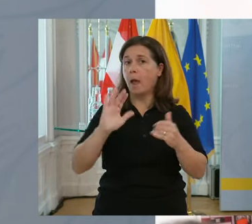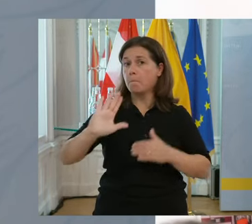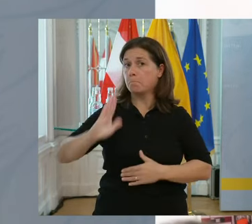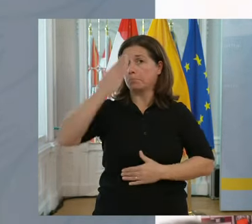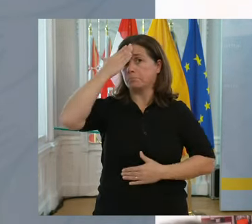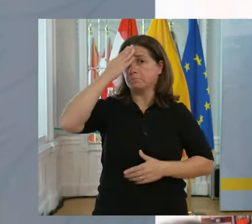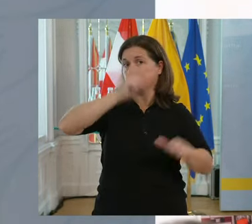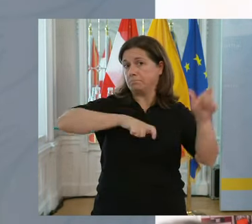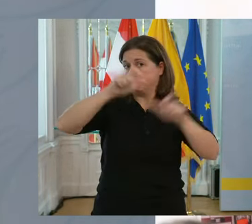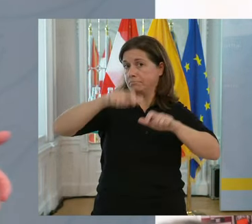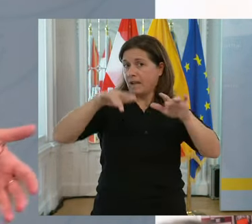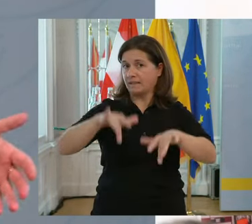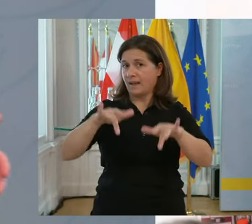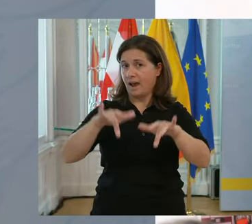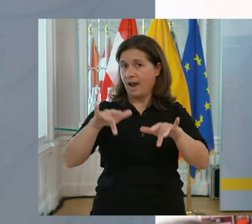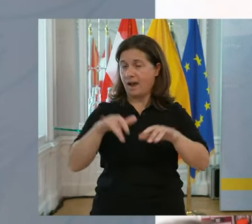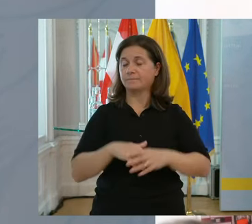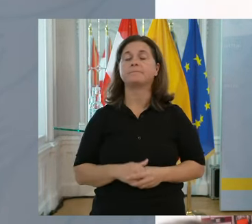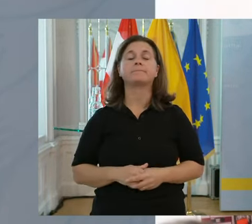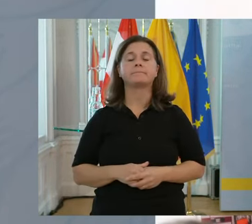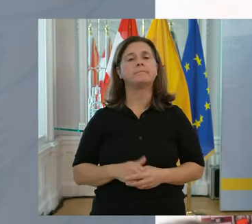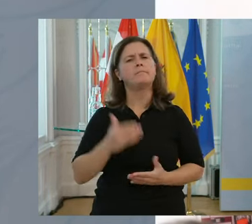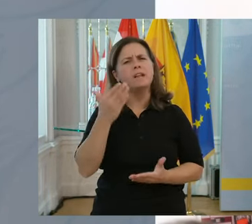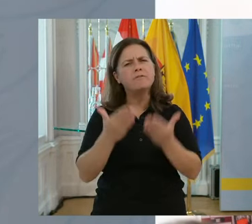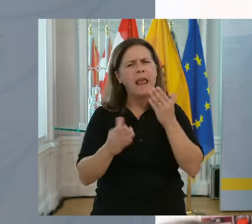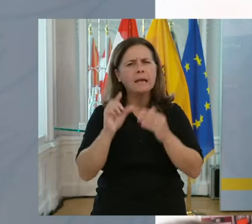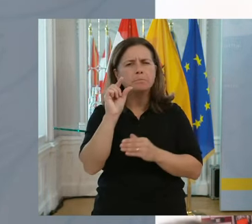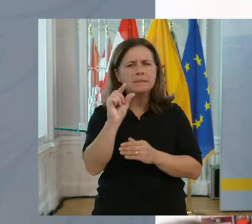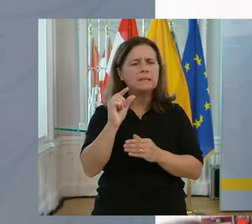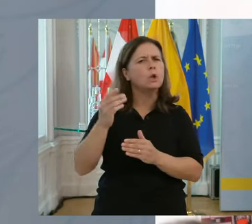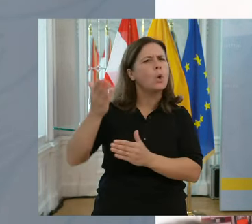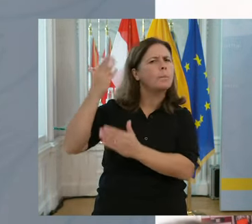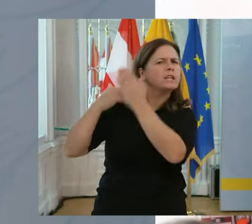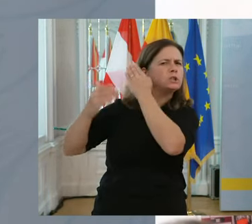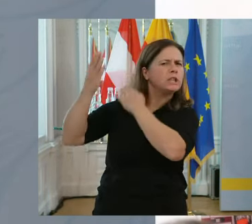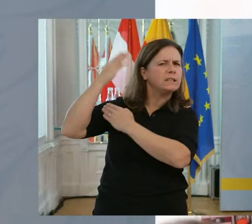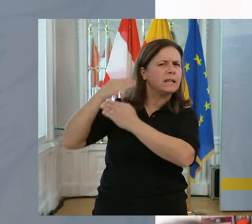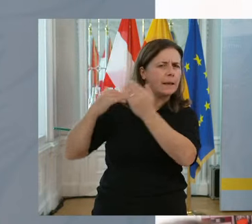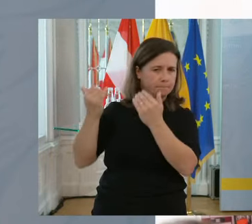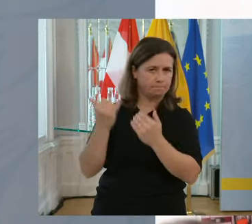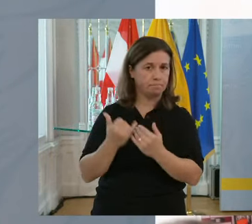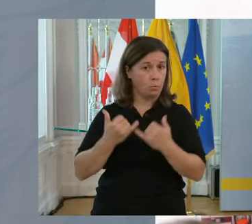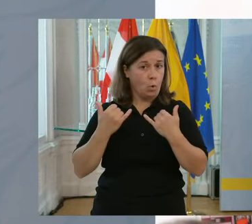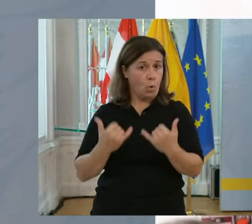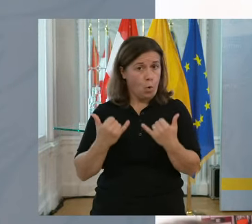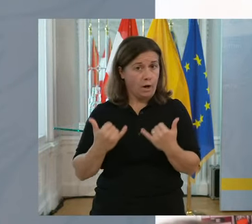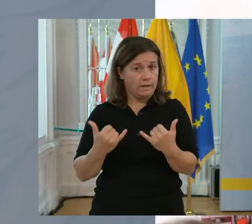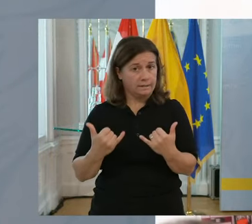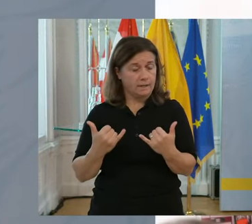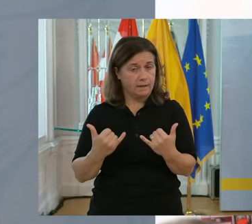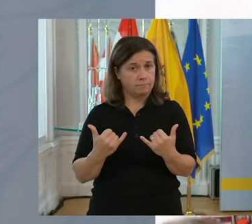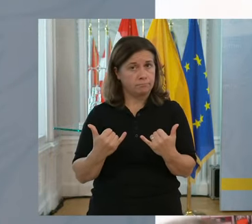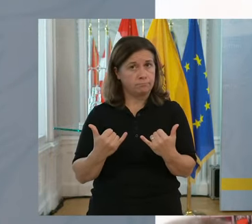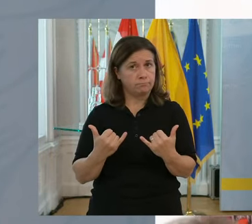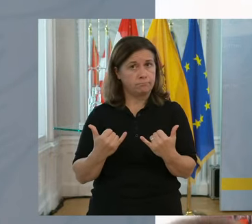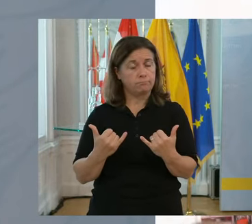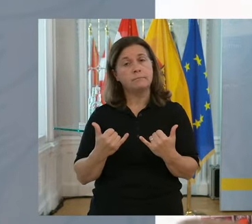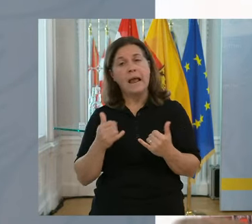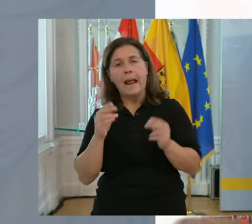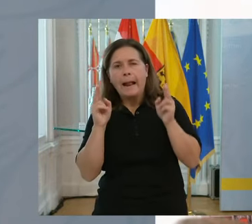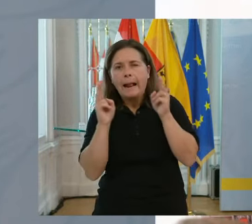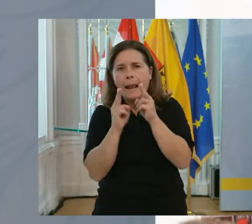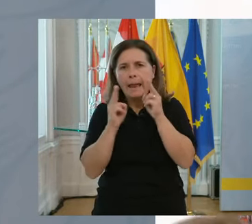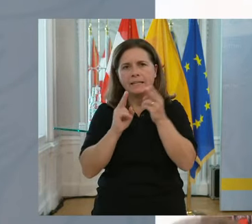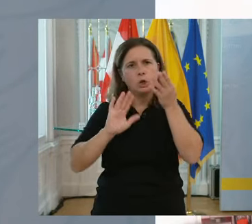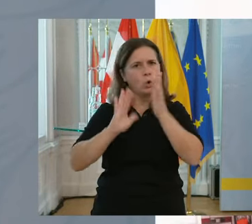prominent besucht. Vielleicht ein bisschen zur Historie. Wir haben heute ja ein